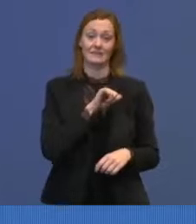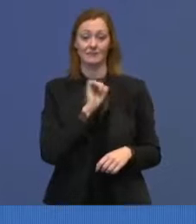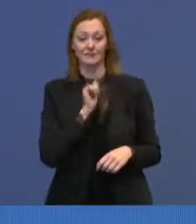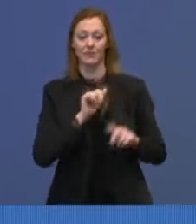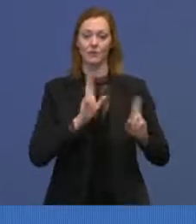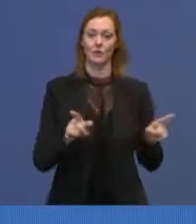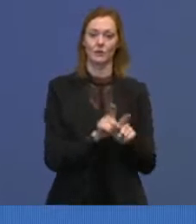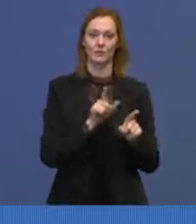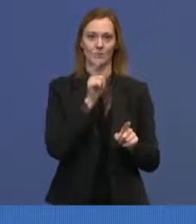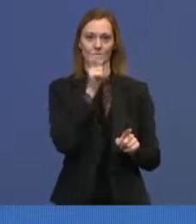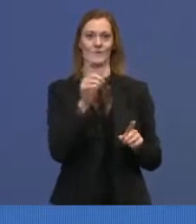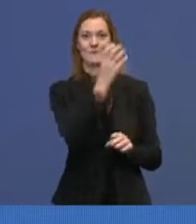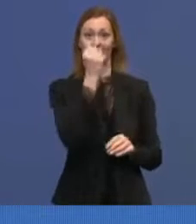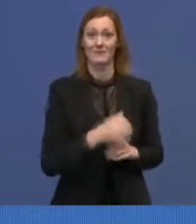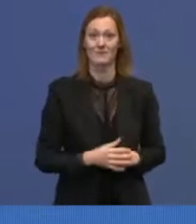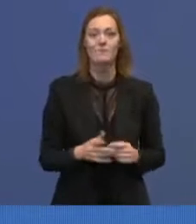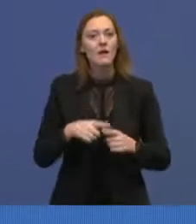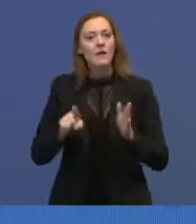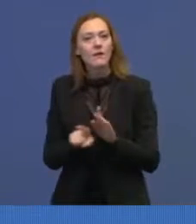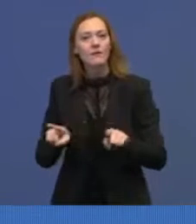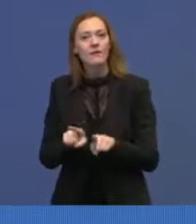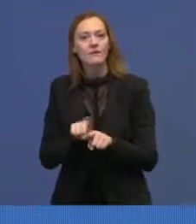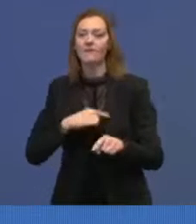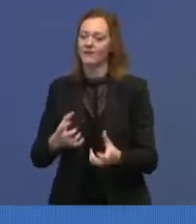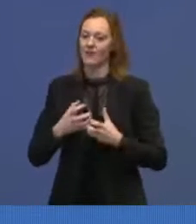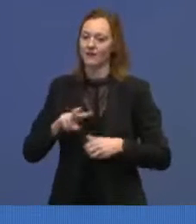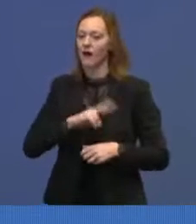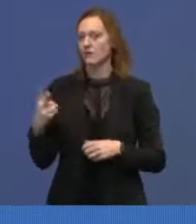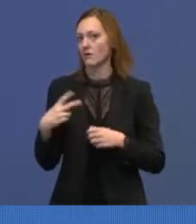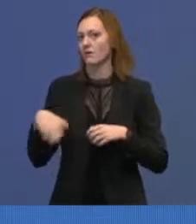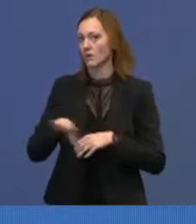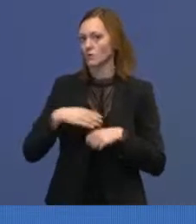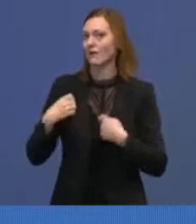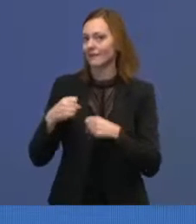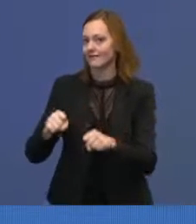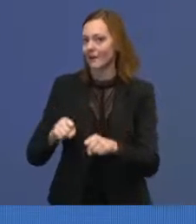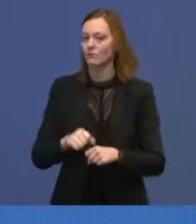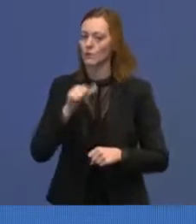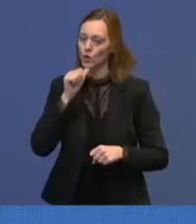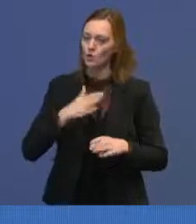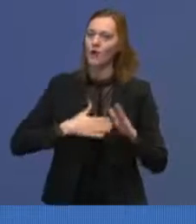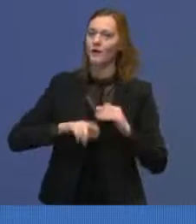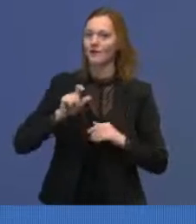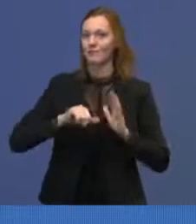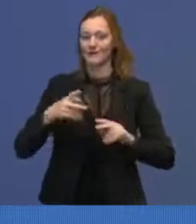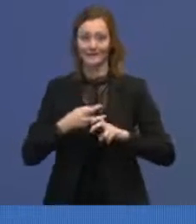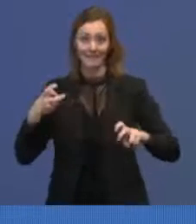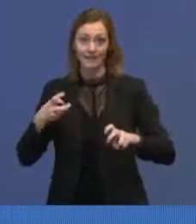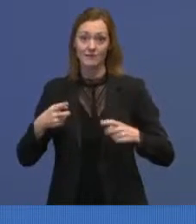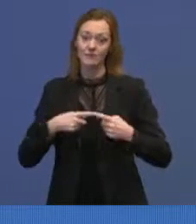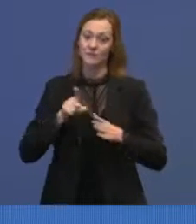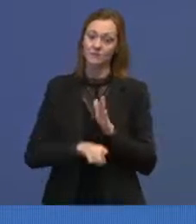waxaa hadda loo baahan yahay tallaabooyin kale oo heer qaran ah. waa in meelaha qaar la geejiyo iyadoo aan bulshada la